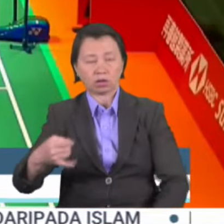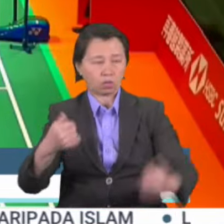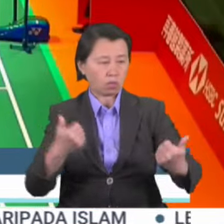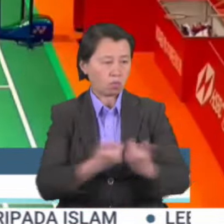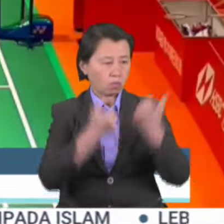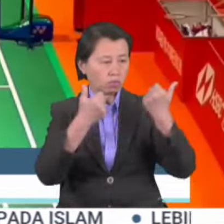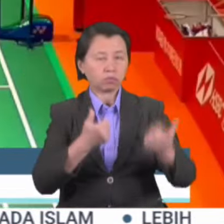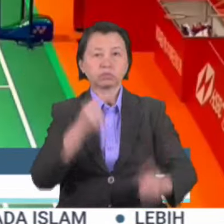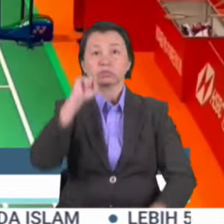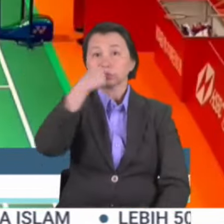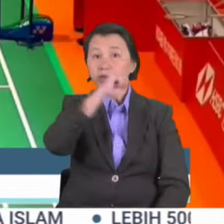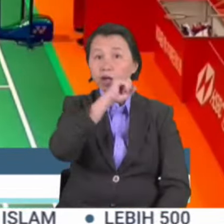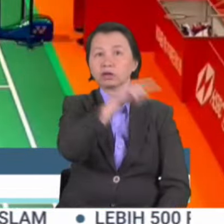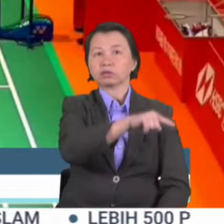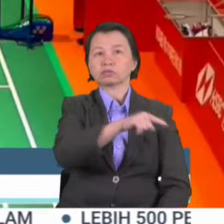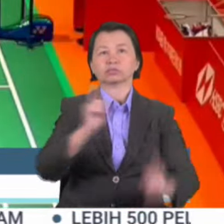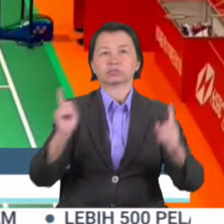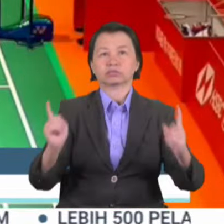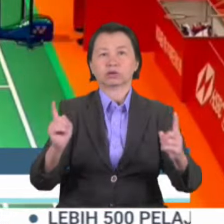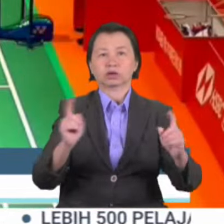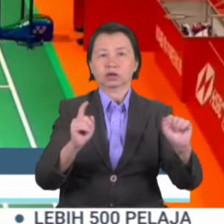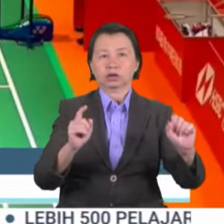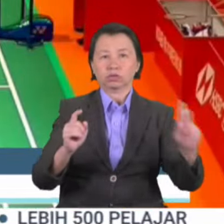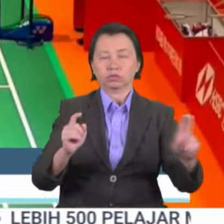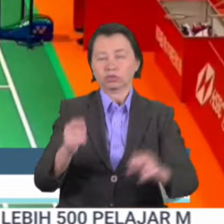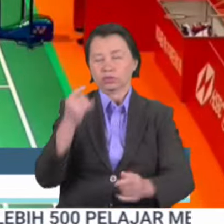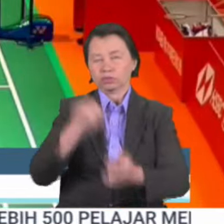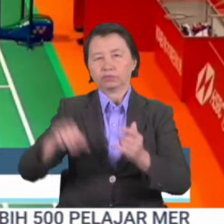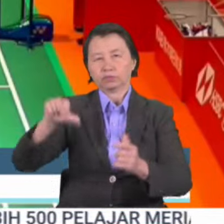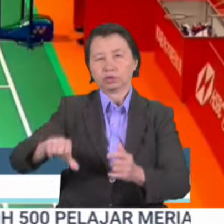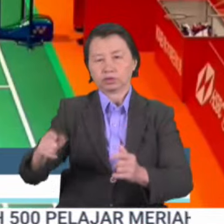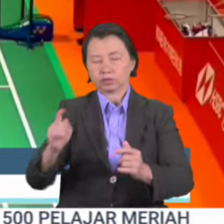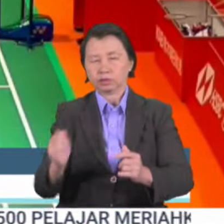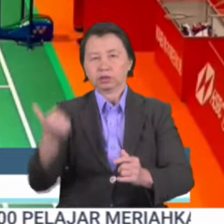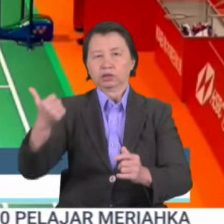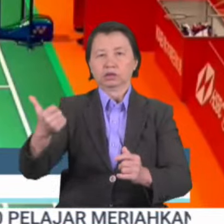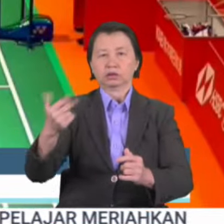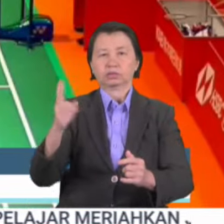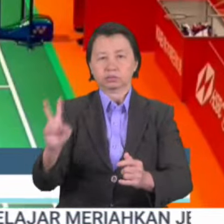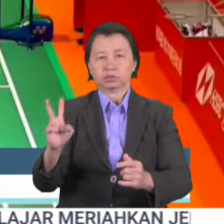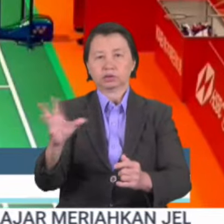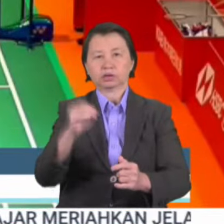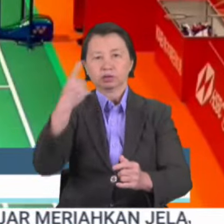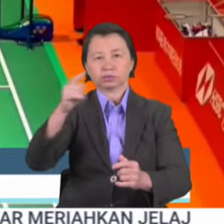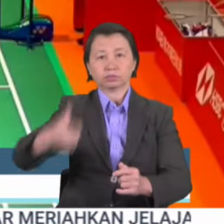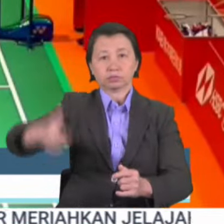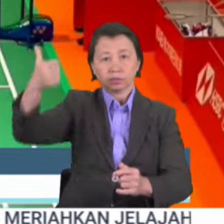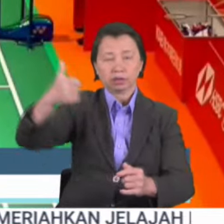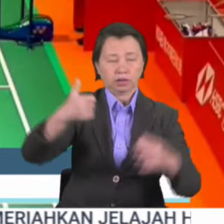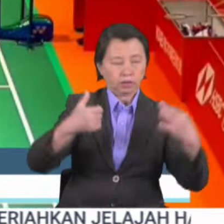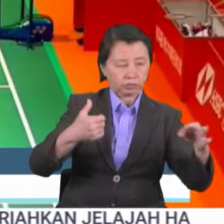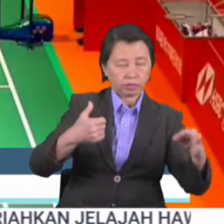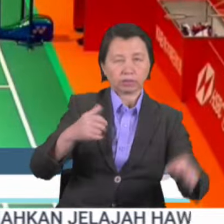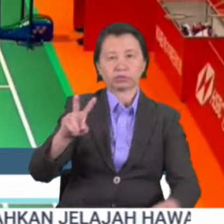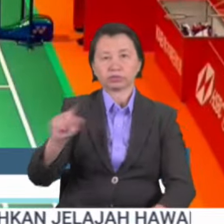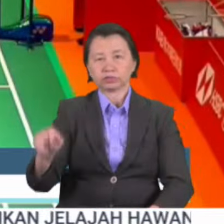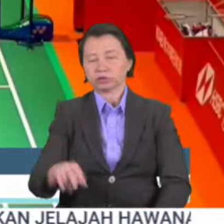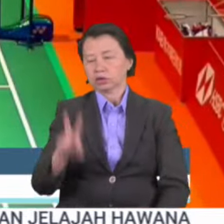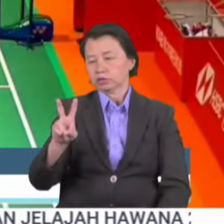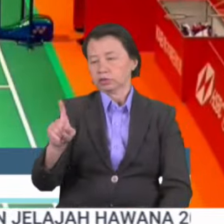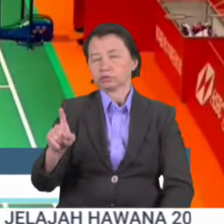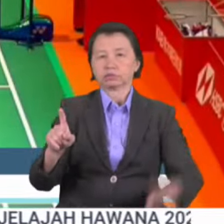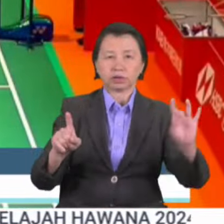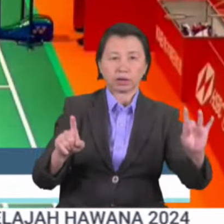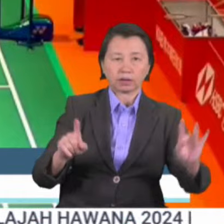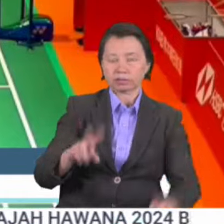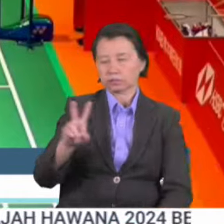wakil Taiwan Su Liyang. Tewas pada set pertama, Zijia bangkit dua set berikutnya untuk menang 19-21,